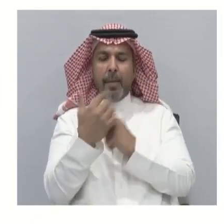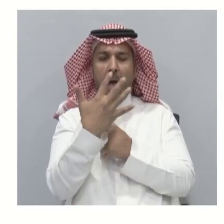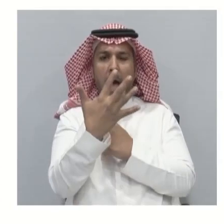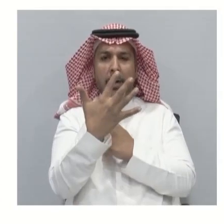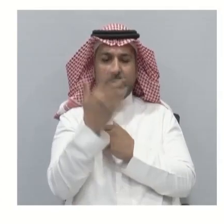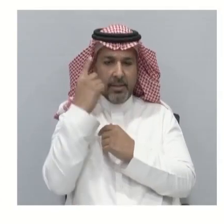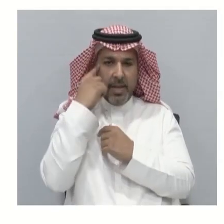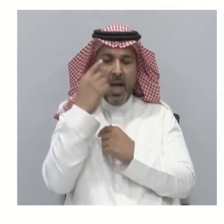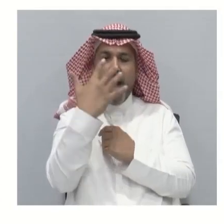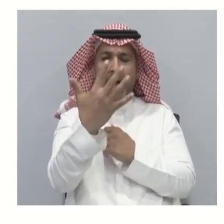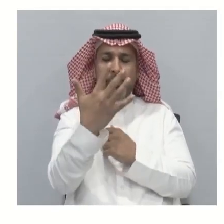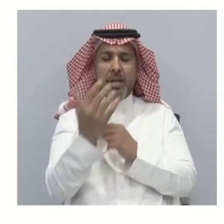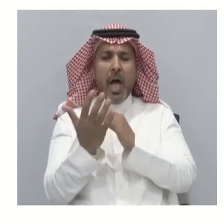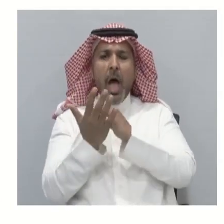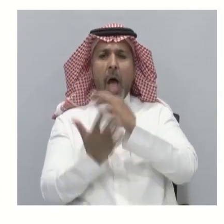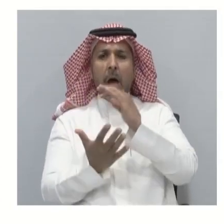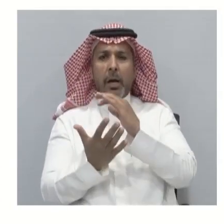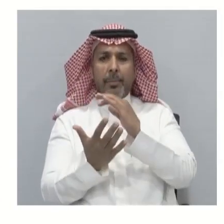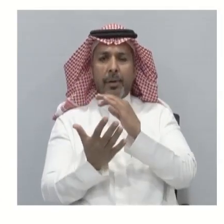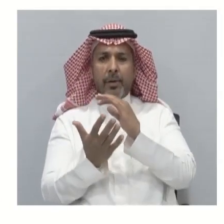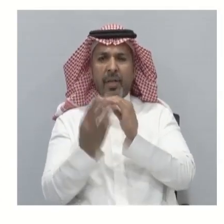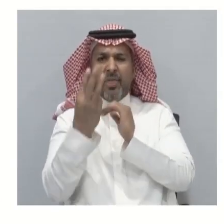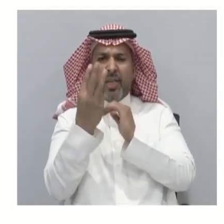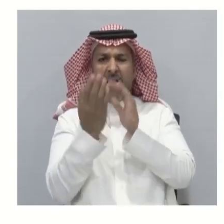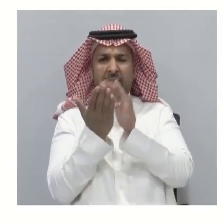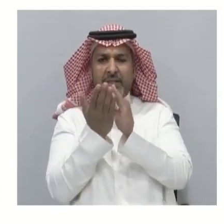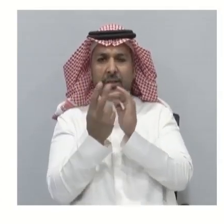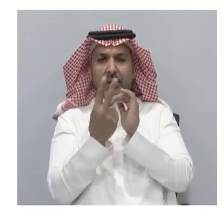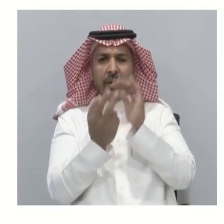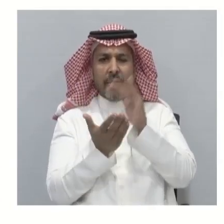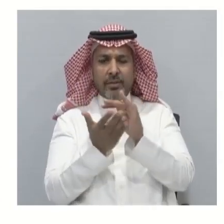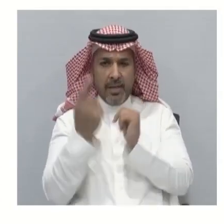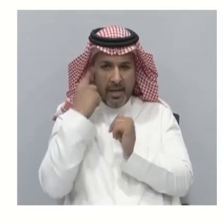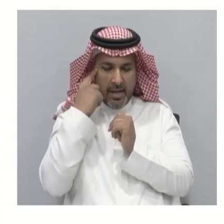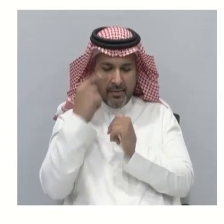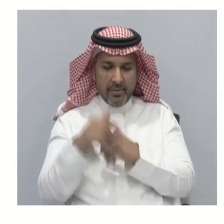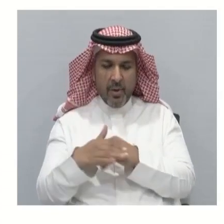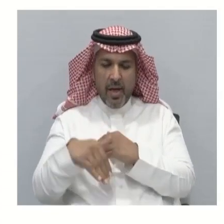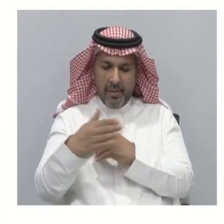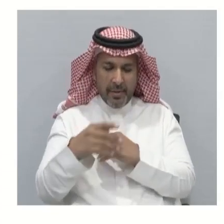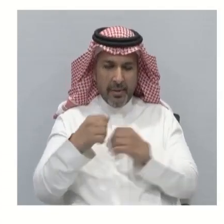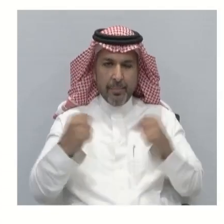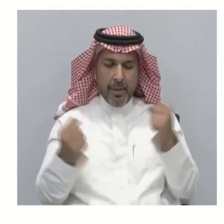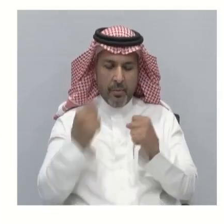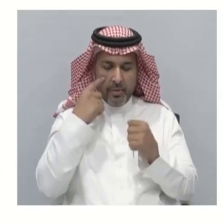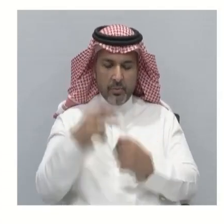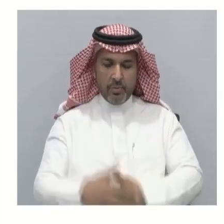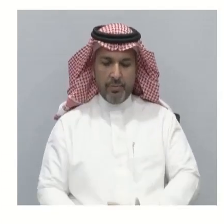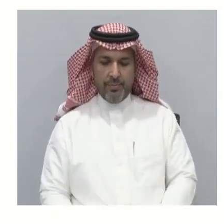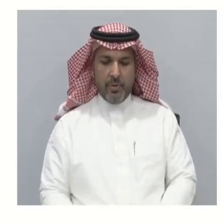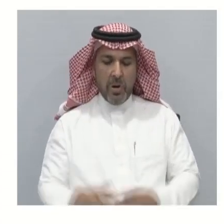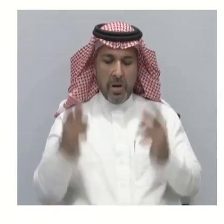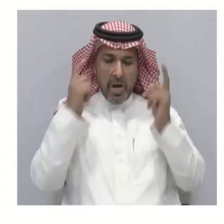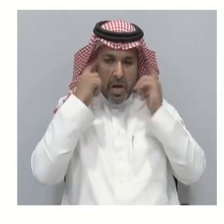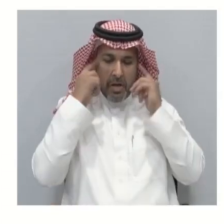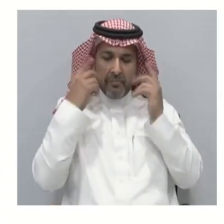قاعده عامه عشان ك احنا طبقنا هذه القاعده على الا a يساوي ب زائد سي وذكرنا ان الا a هنا اكبر من